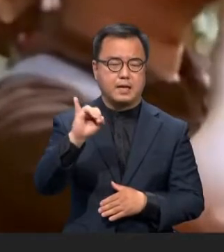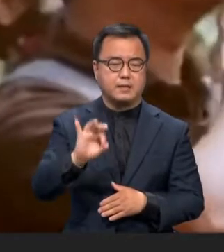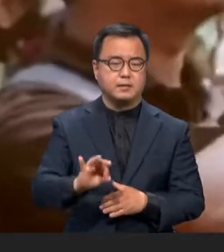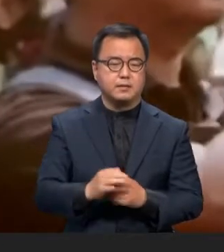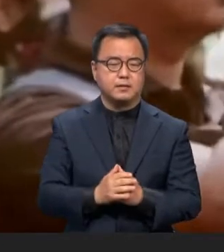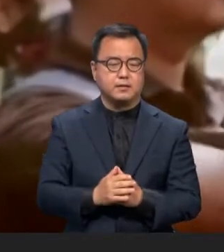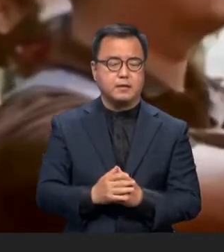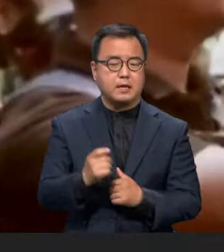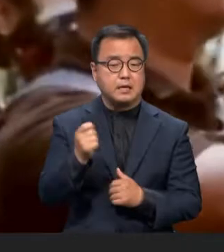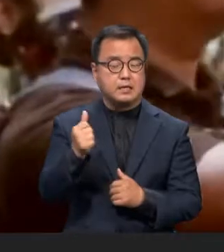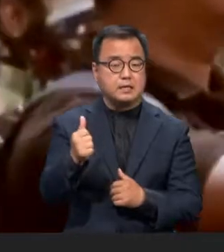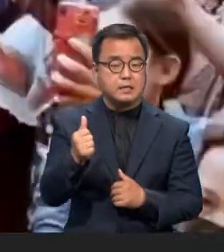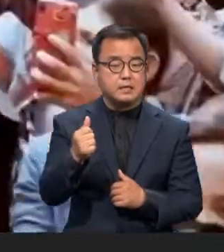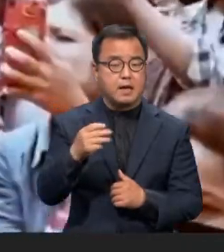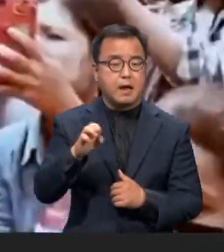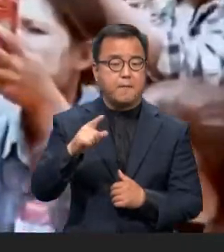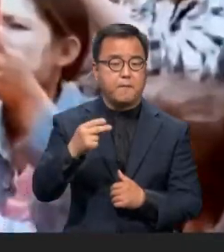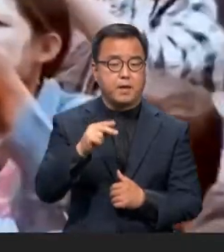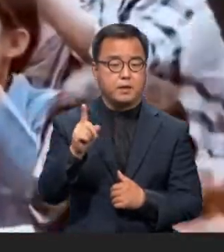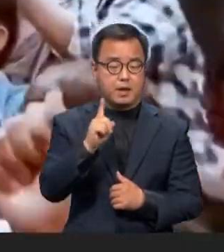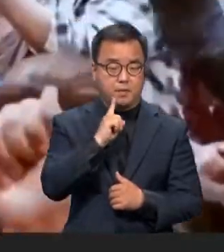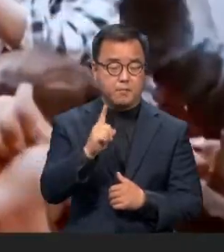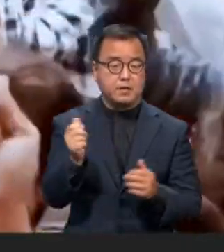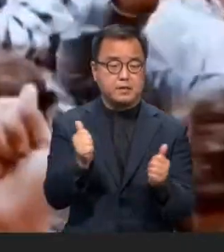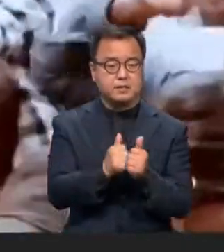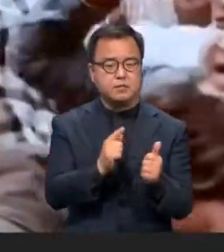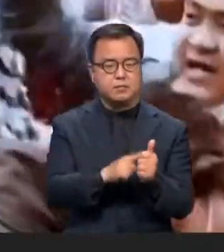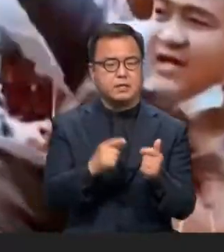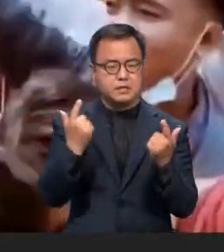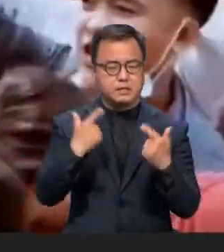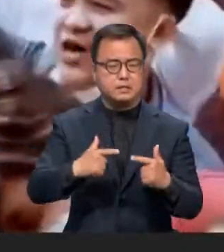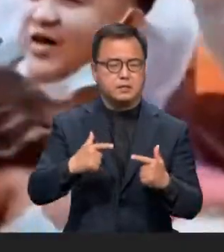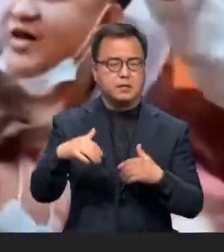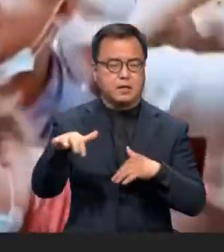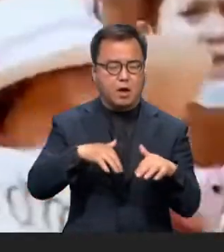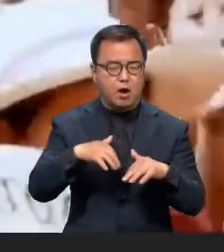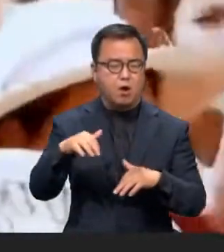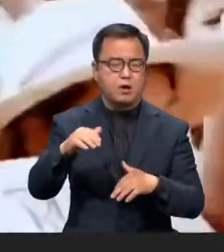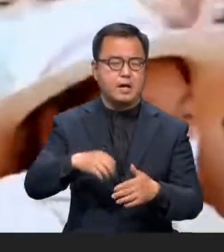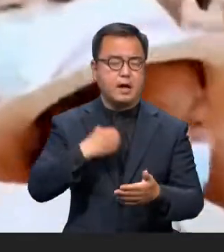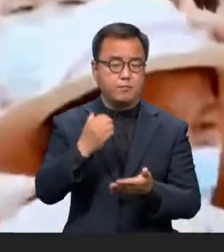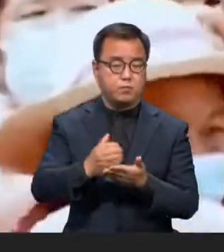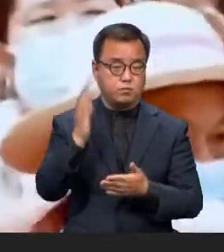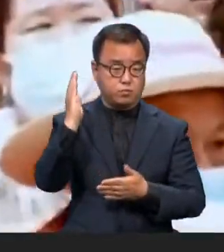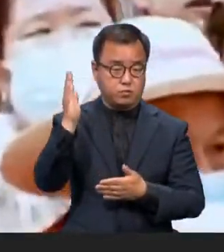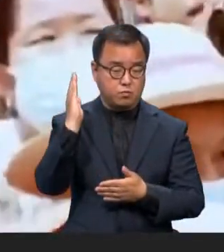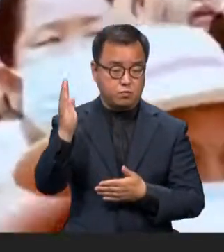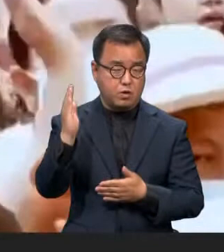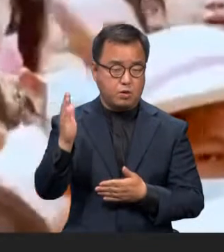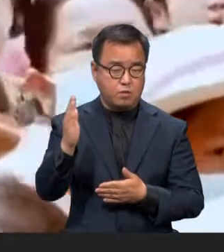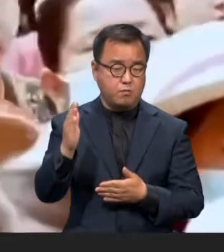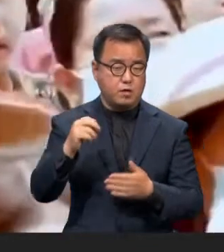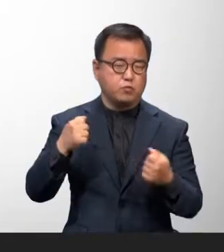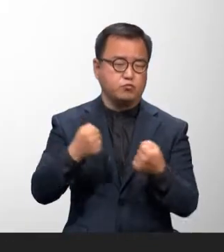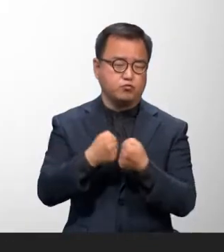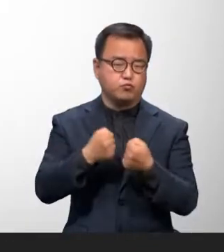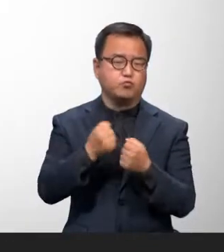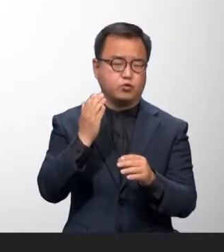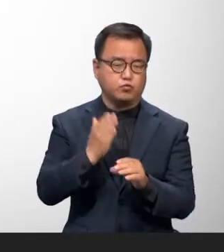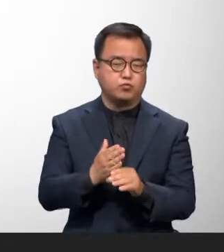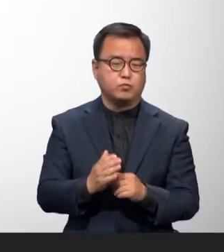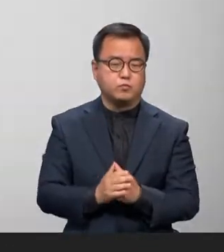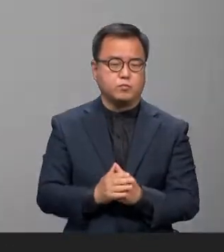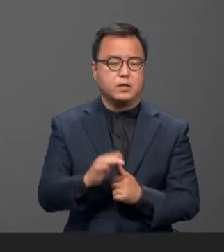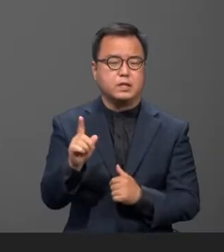시민들에게 작은 판다로 불리는 그는 매번 감동적인 거리 연설을 펼치며 투쟁의 구심점이 되었는데요. 지난